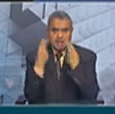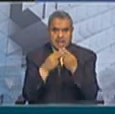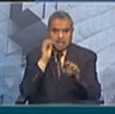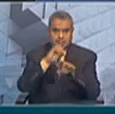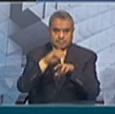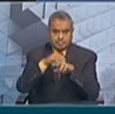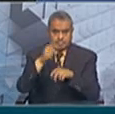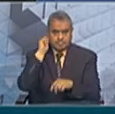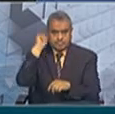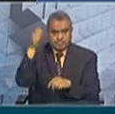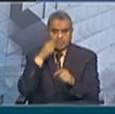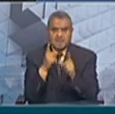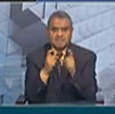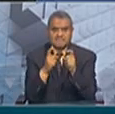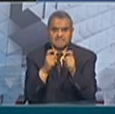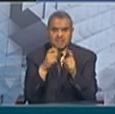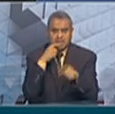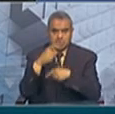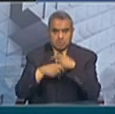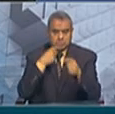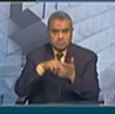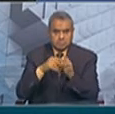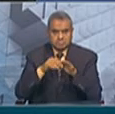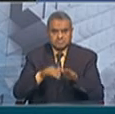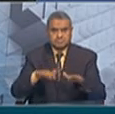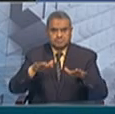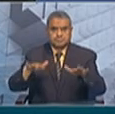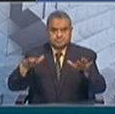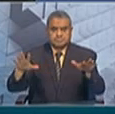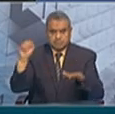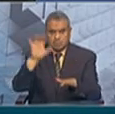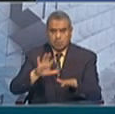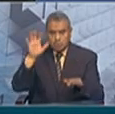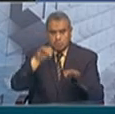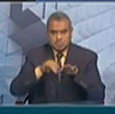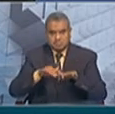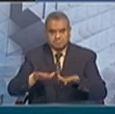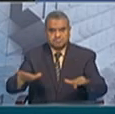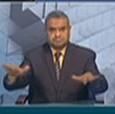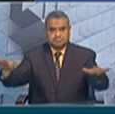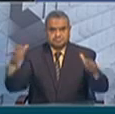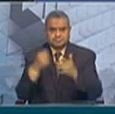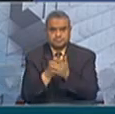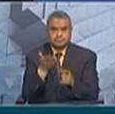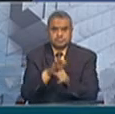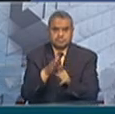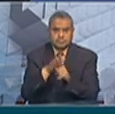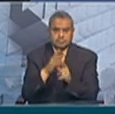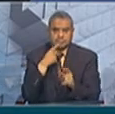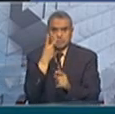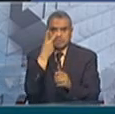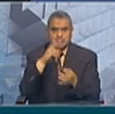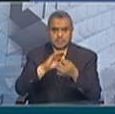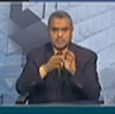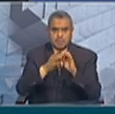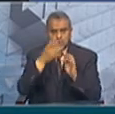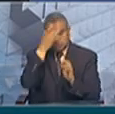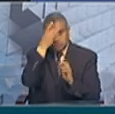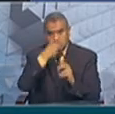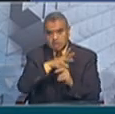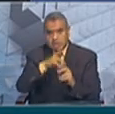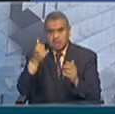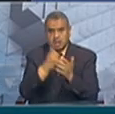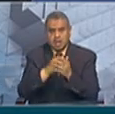حذرت من أن الفيروس يواصل تسارعه في أوروبا وقد يتسبب في وفاة مليوني شخص في